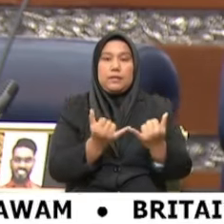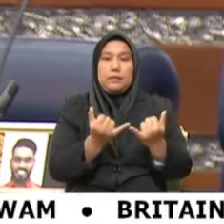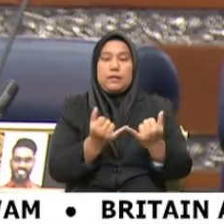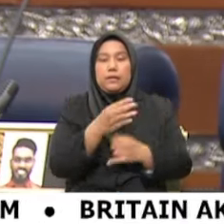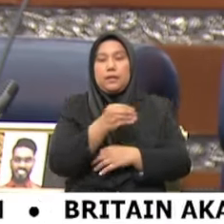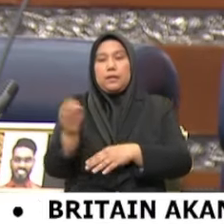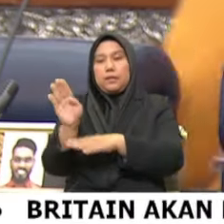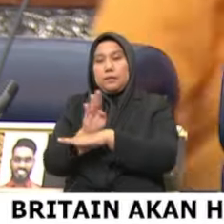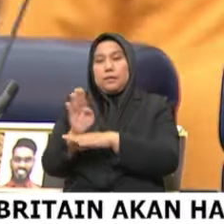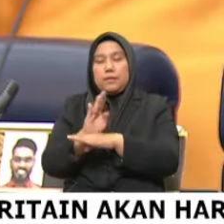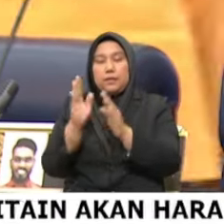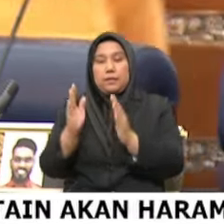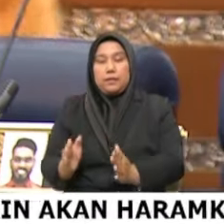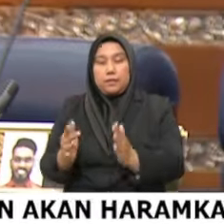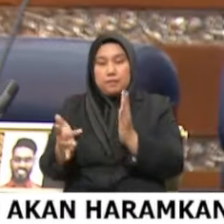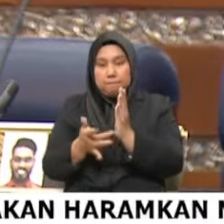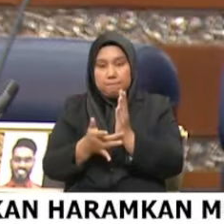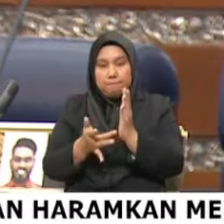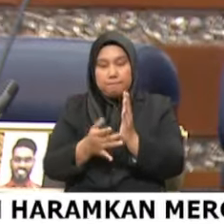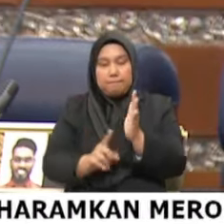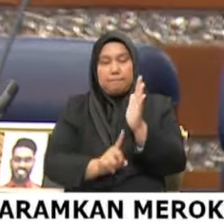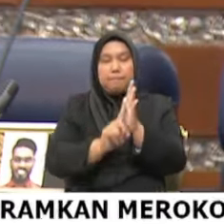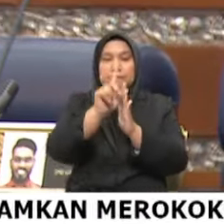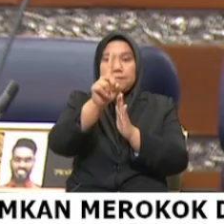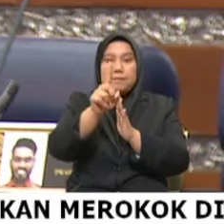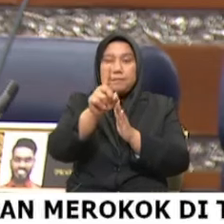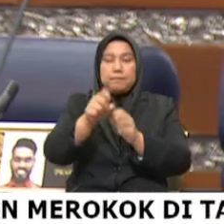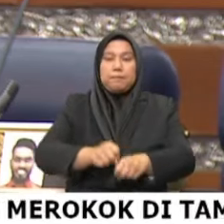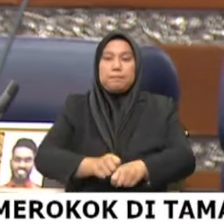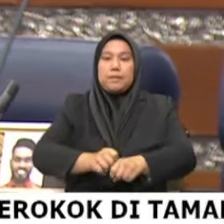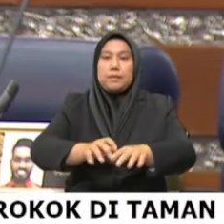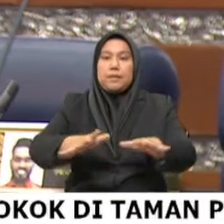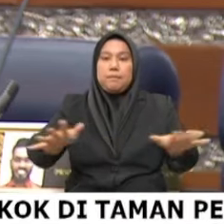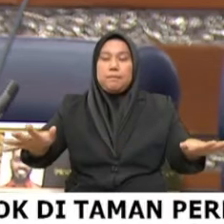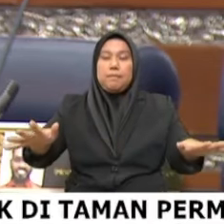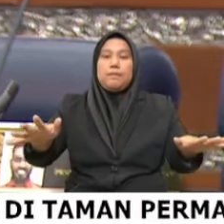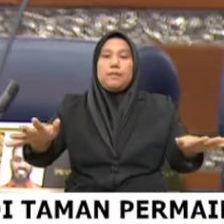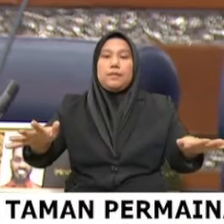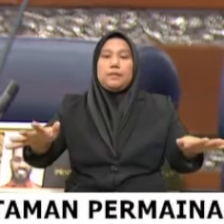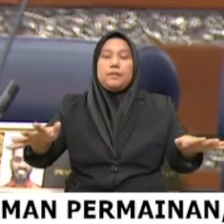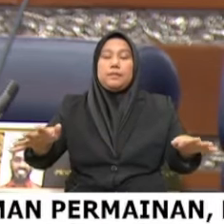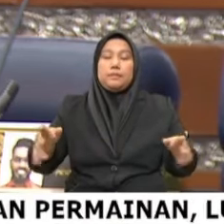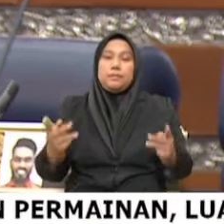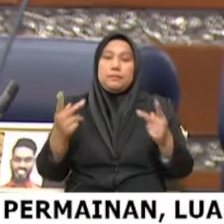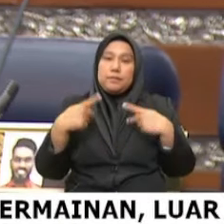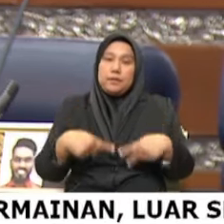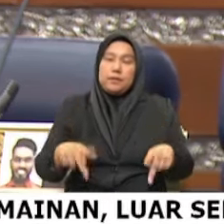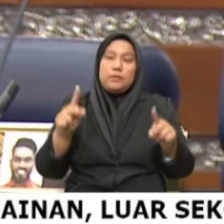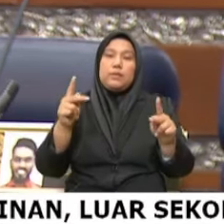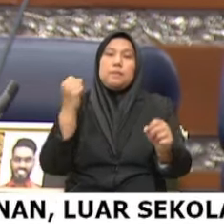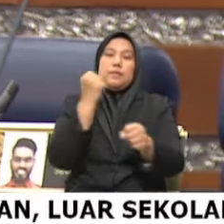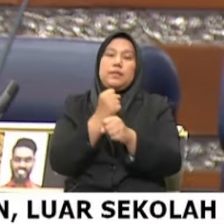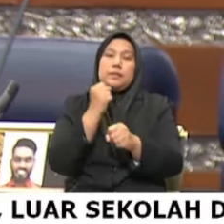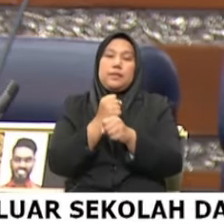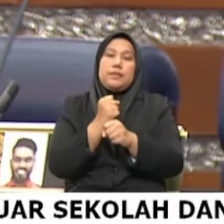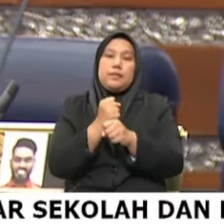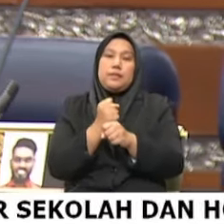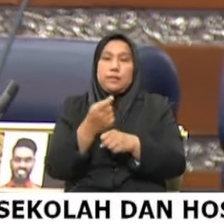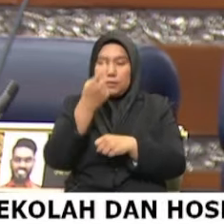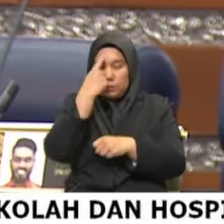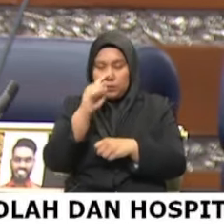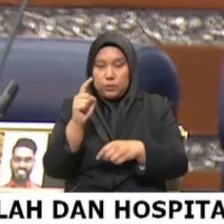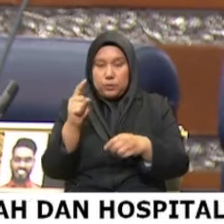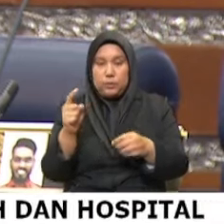usahawan berteknologi tinggi untuk berkembang pesat agar ruang penawaran pekerjaan kepada